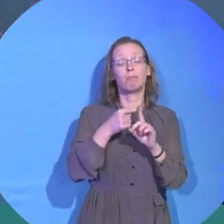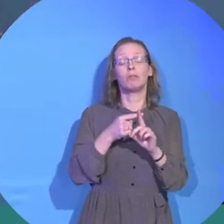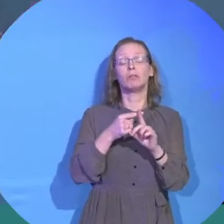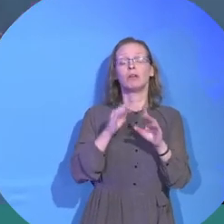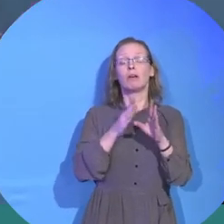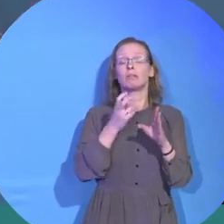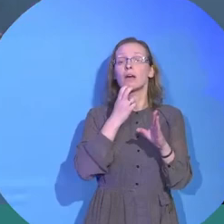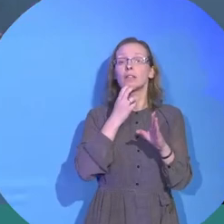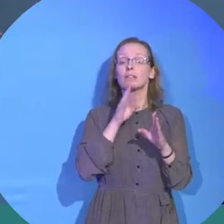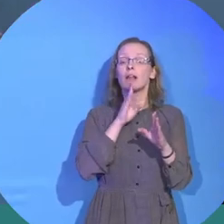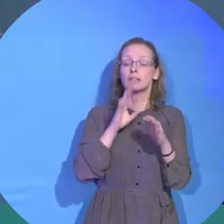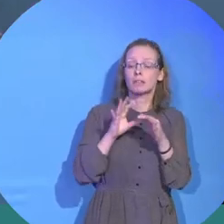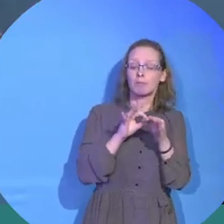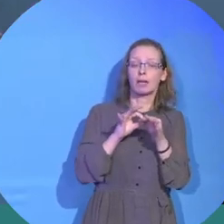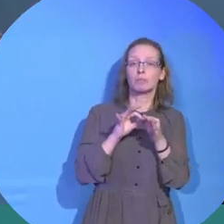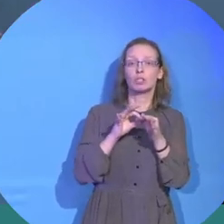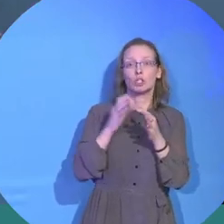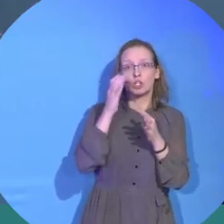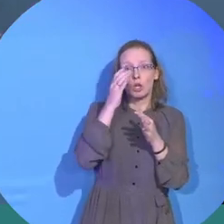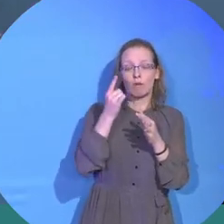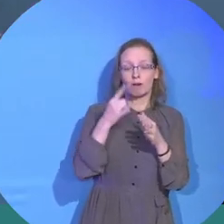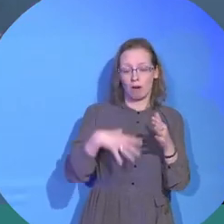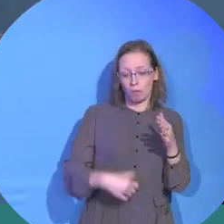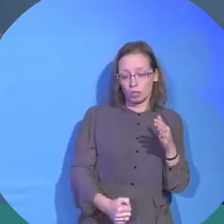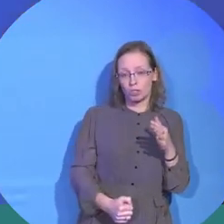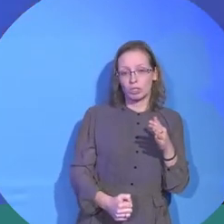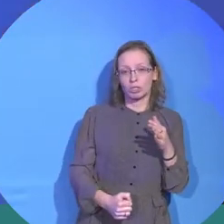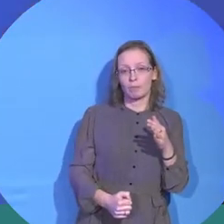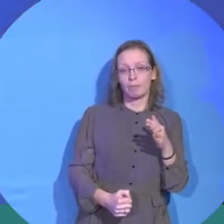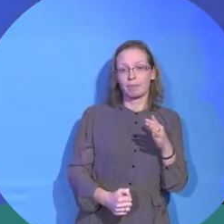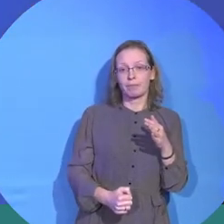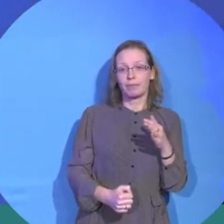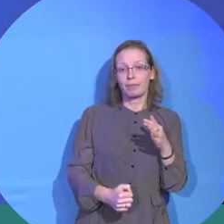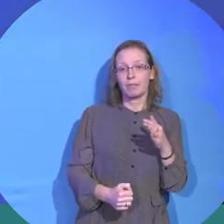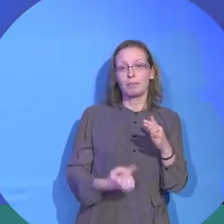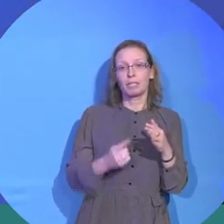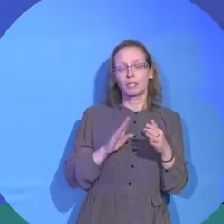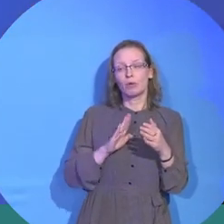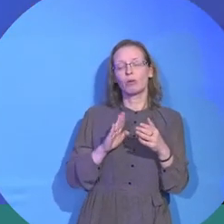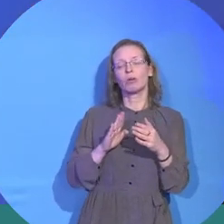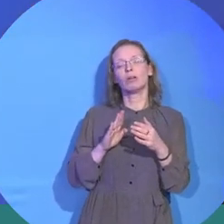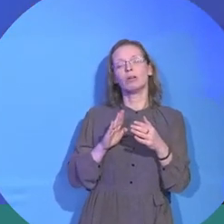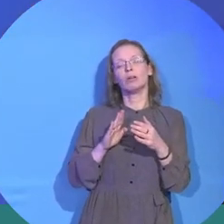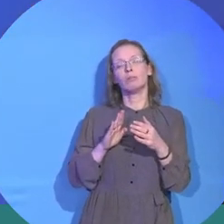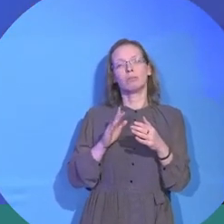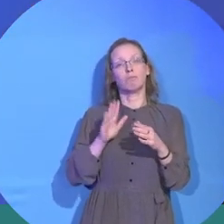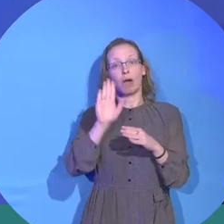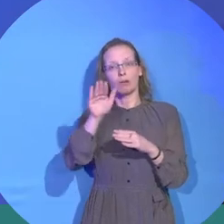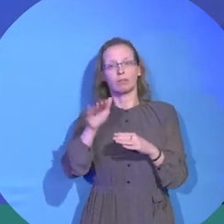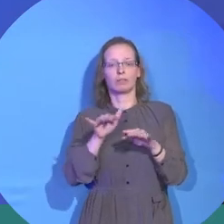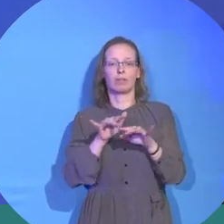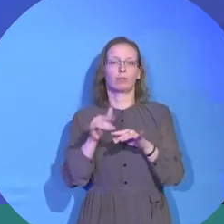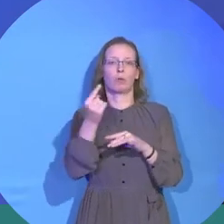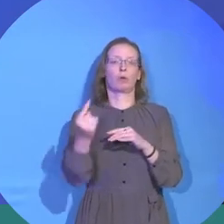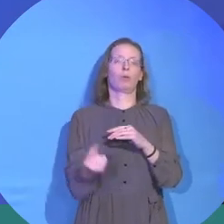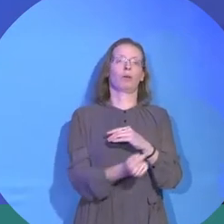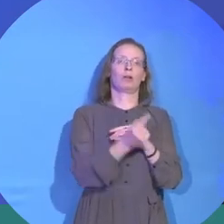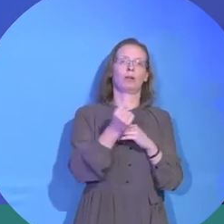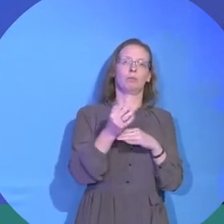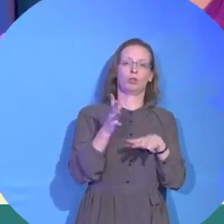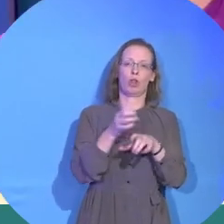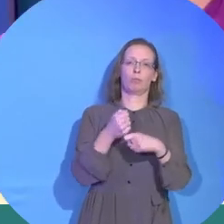abortus, dan moet hij ook wel gedekt kunnen worden in de zorg buitenkantooruren. Nou, dat alles bij elkaar is een probleem. Dat is een reden voor